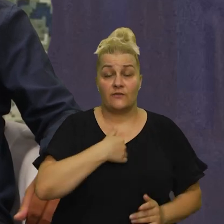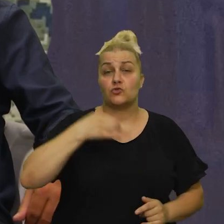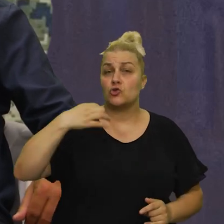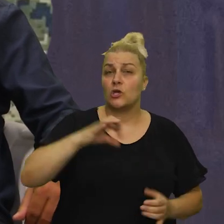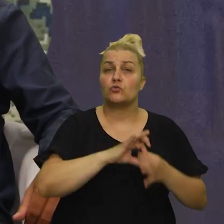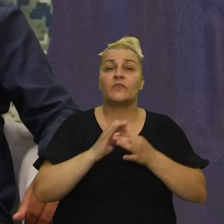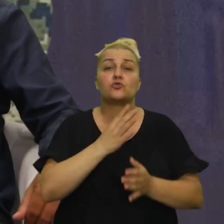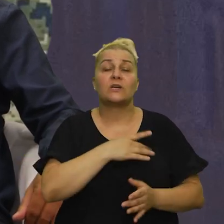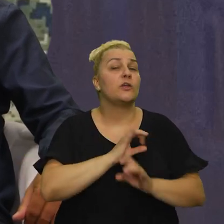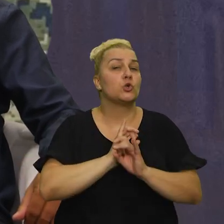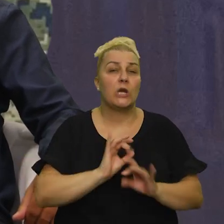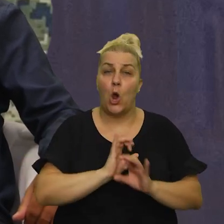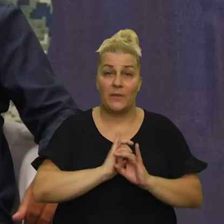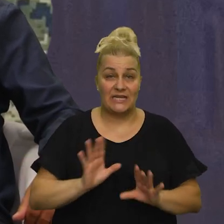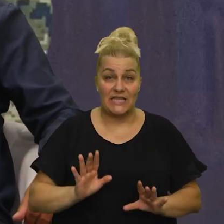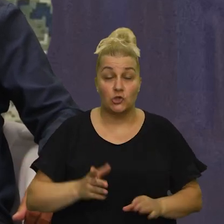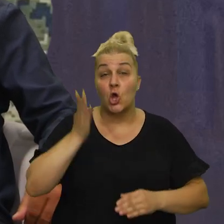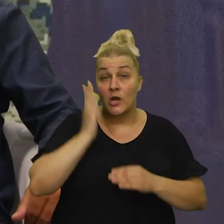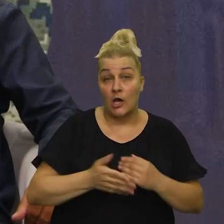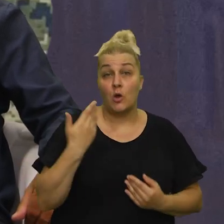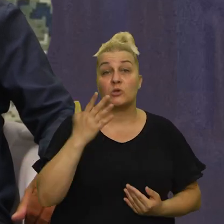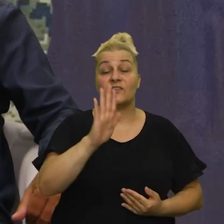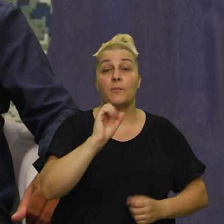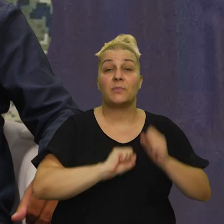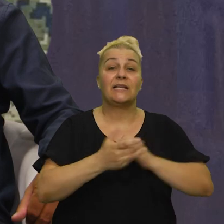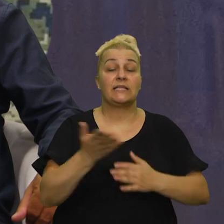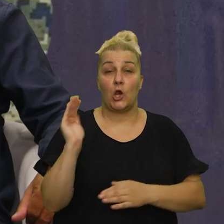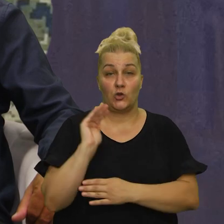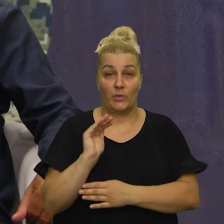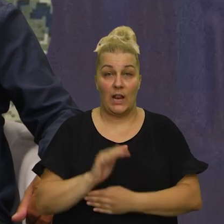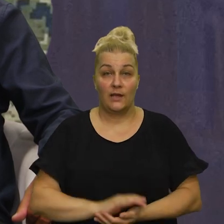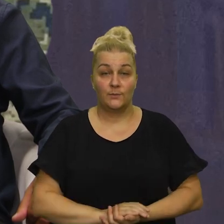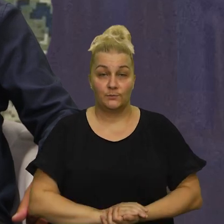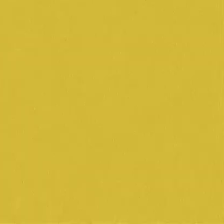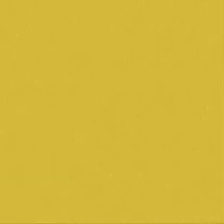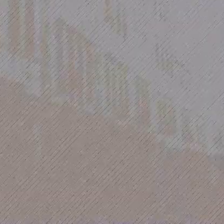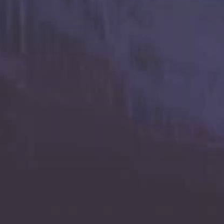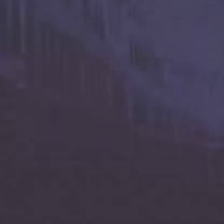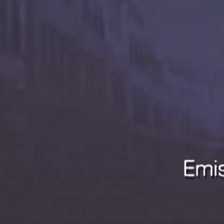jedinu i vječnu Hrvatsku, nikom ni za što. Na koncu pozdrav vama, dragi hrvatski branitelji, ma gdje god bili.